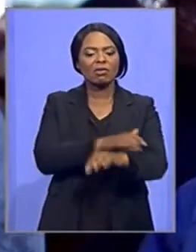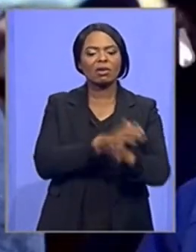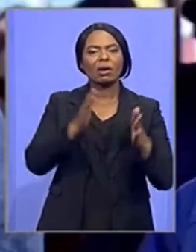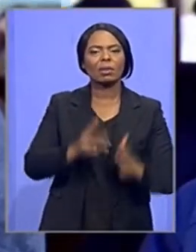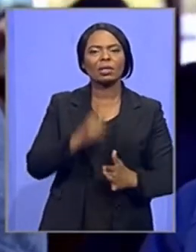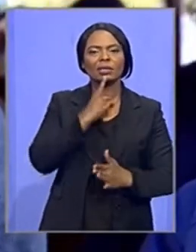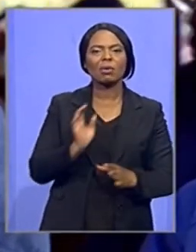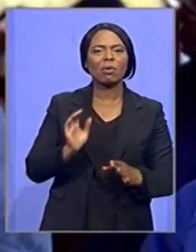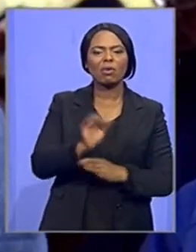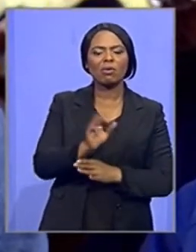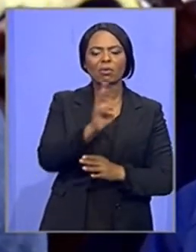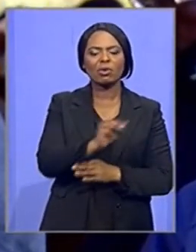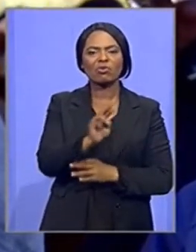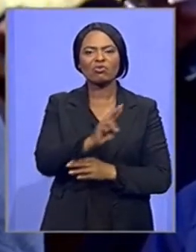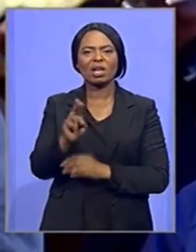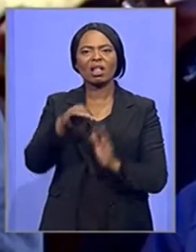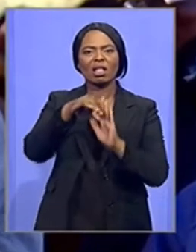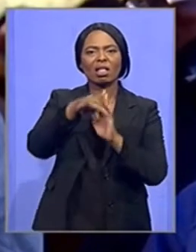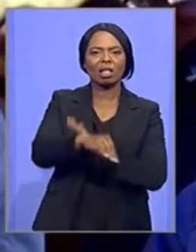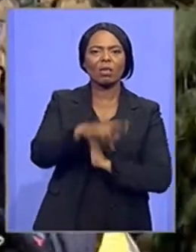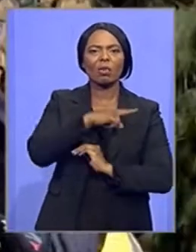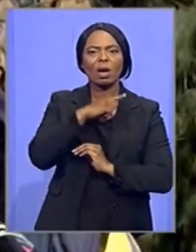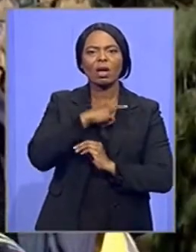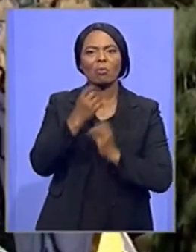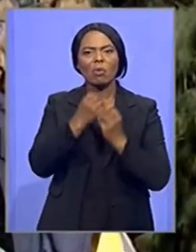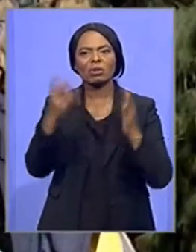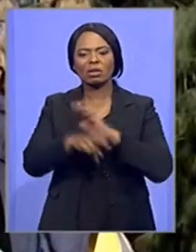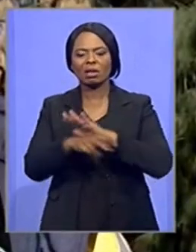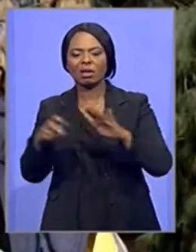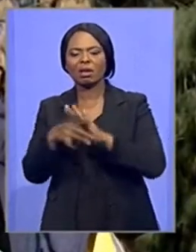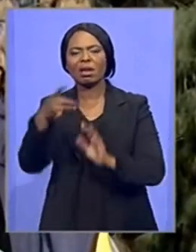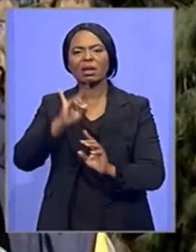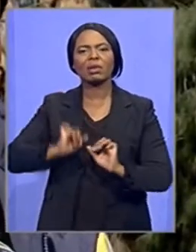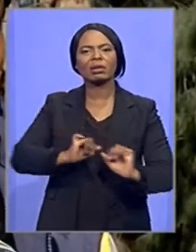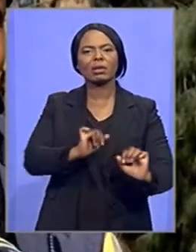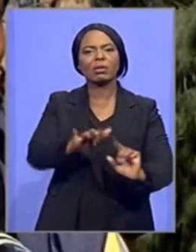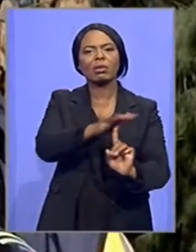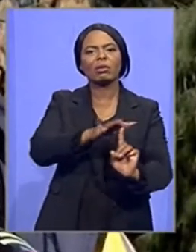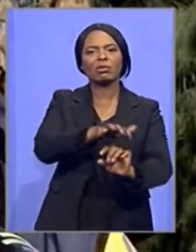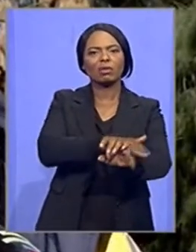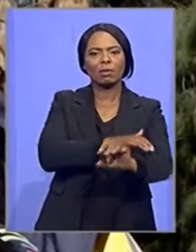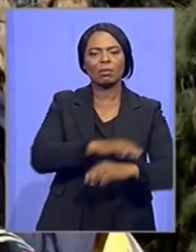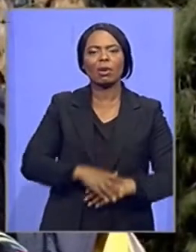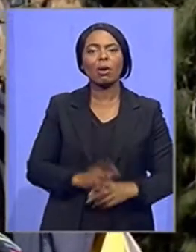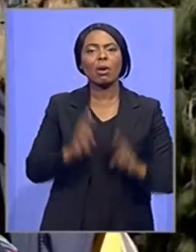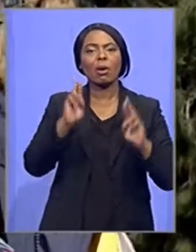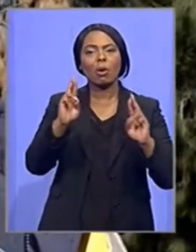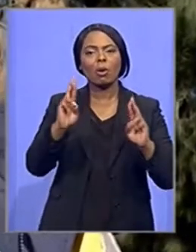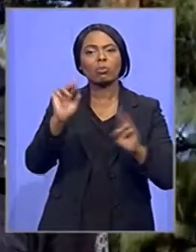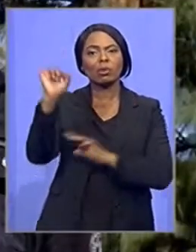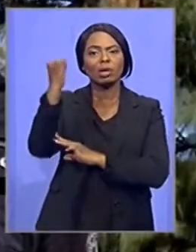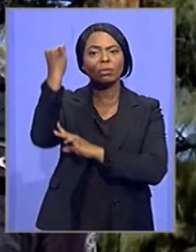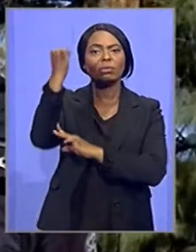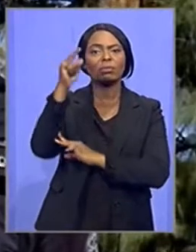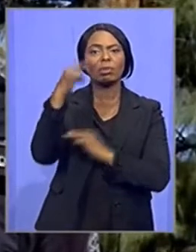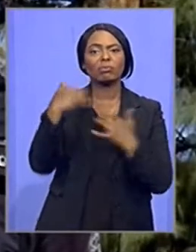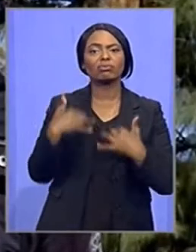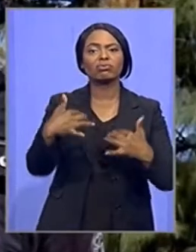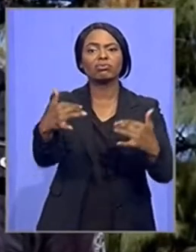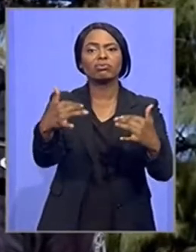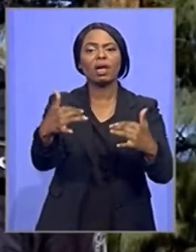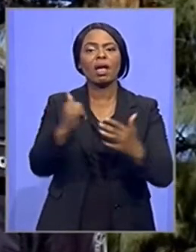dimilione tsa diranta ka ntateng ya bogodu jwa leruo. I hope this imbizo is going to help our own people. Sampane re